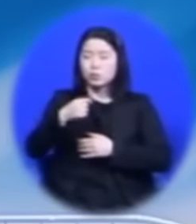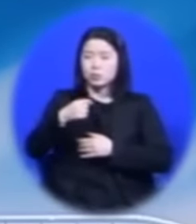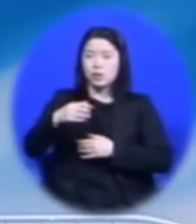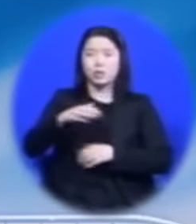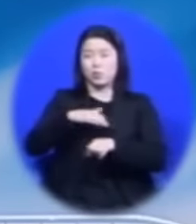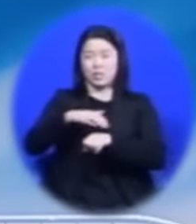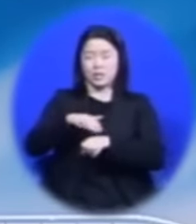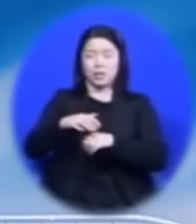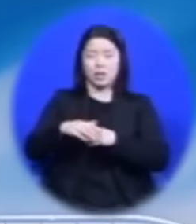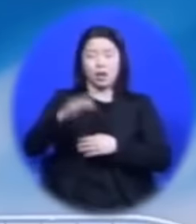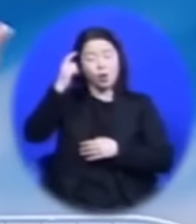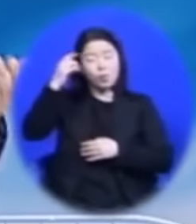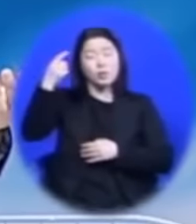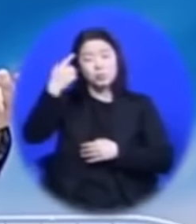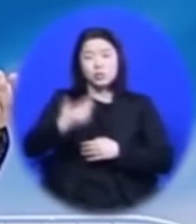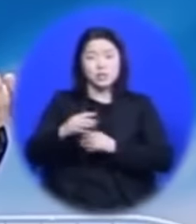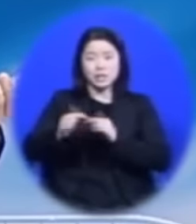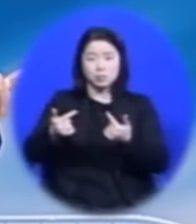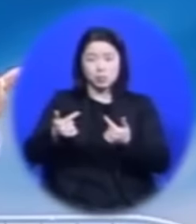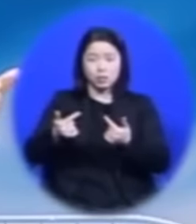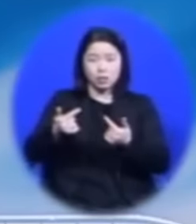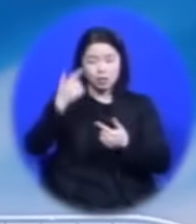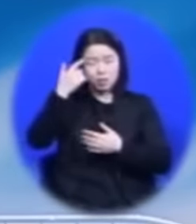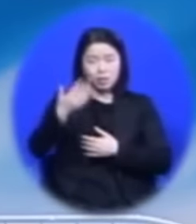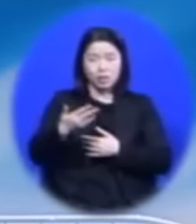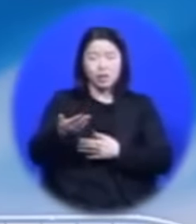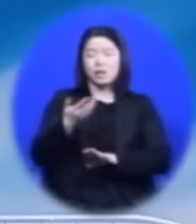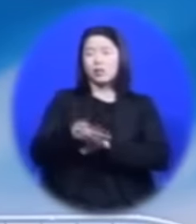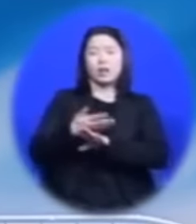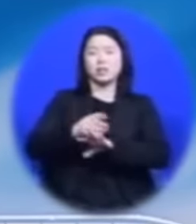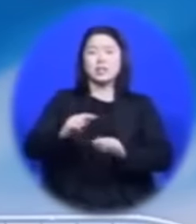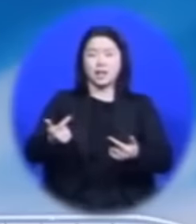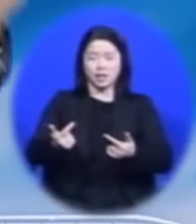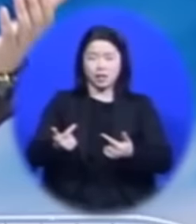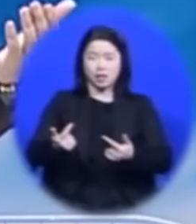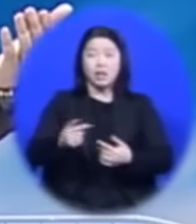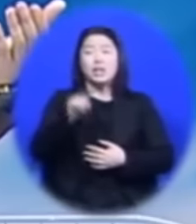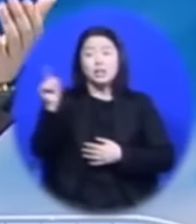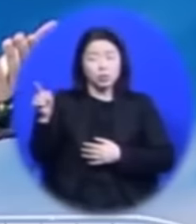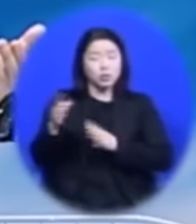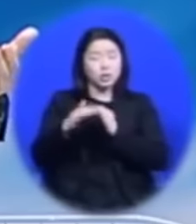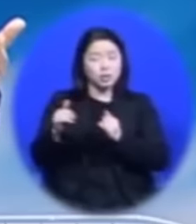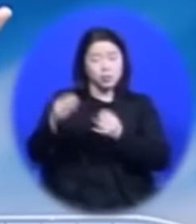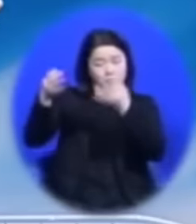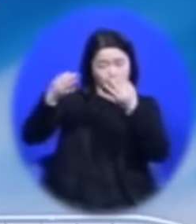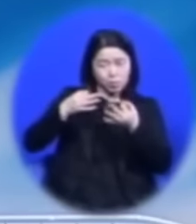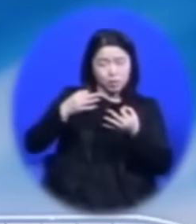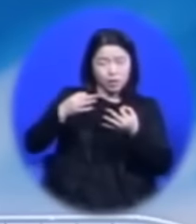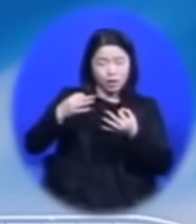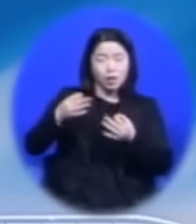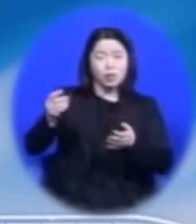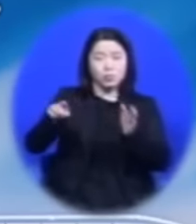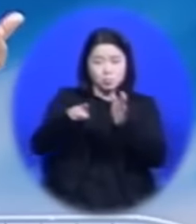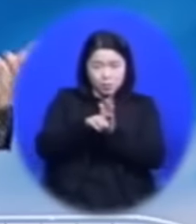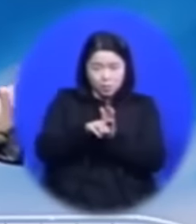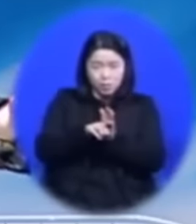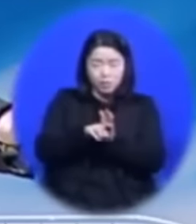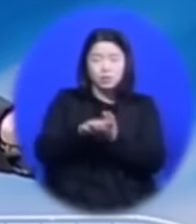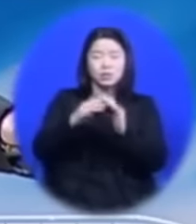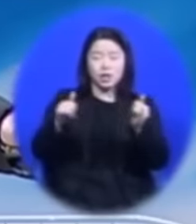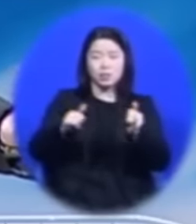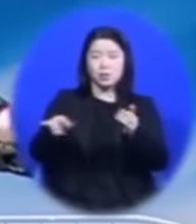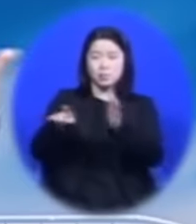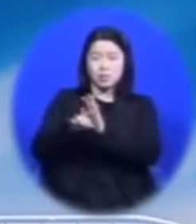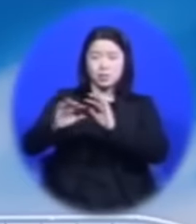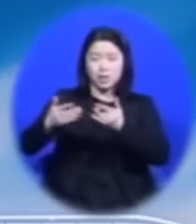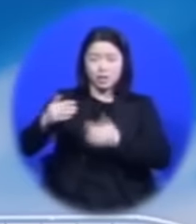물어오지요? 다른 게 없으니까. 그들이 보기에는 예수 믿는 사람이나 예수 안 믿는 자기나 다른 게